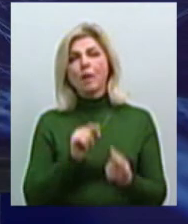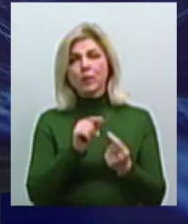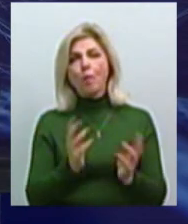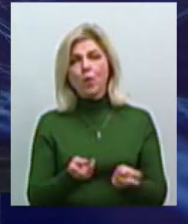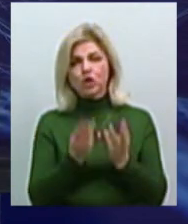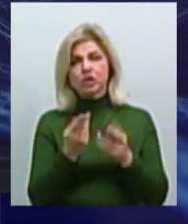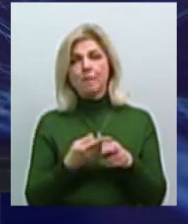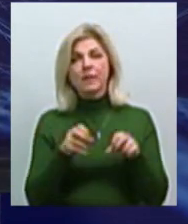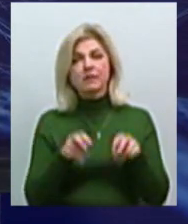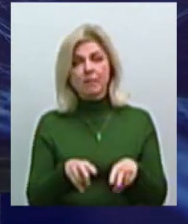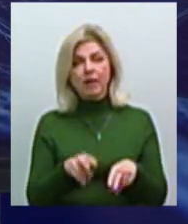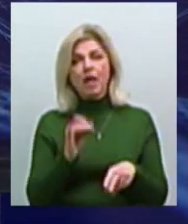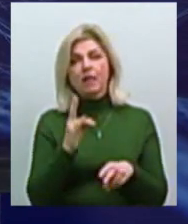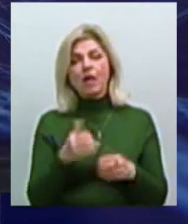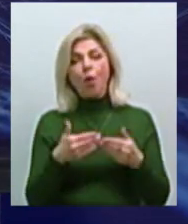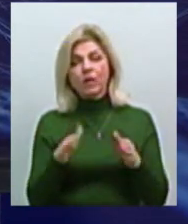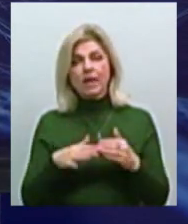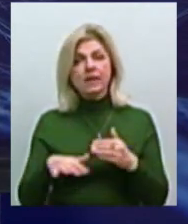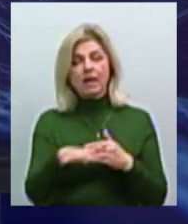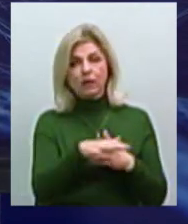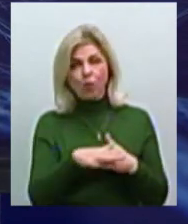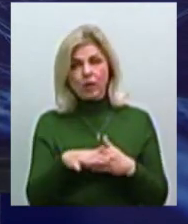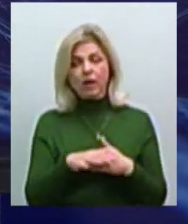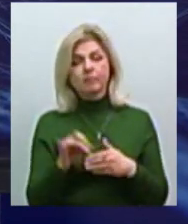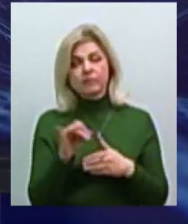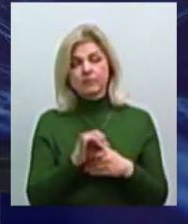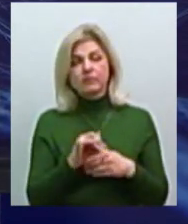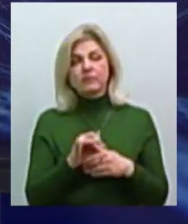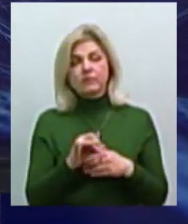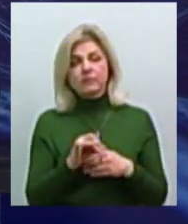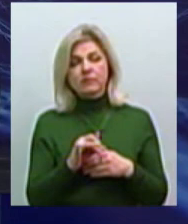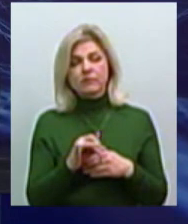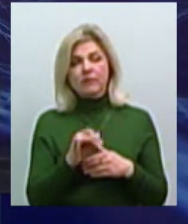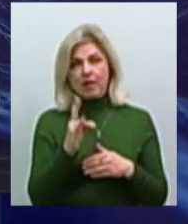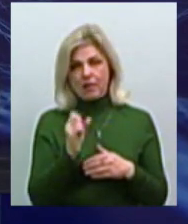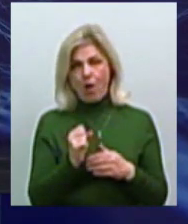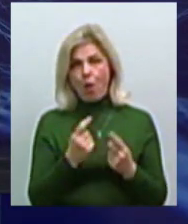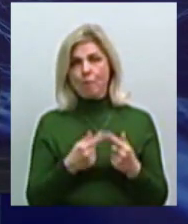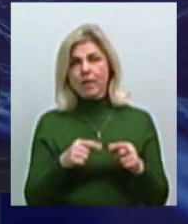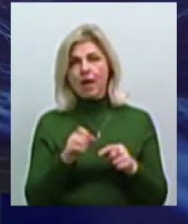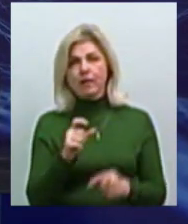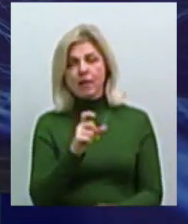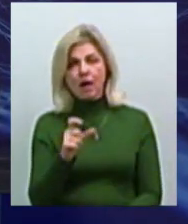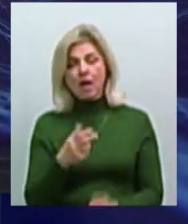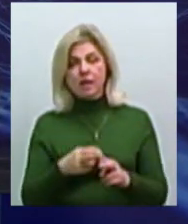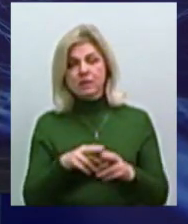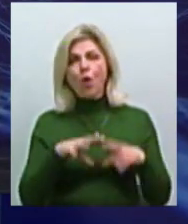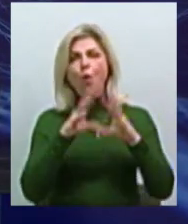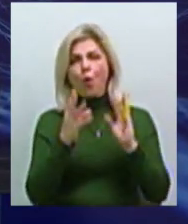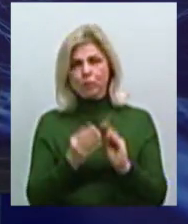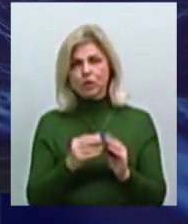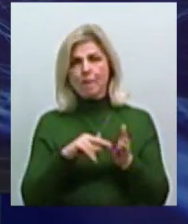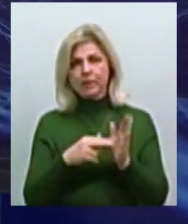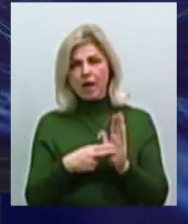безпеки, як на відкритих територіях, так і безпосередньо на самих об'єктах. Тобто цей комплексний план,